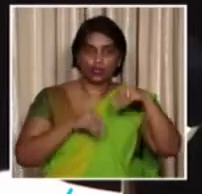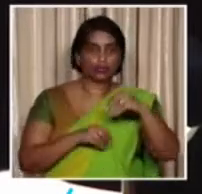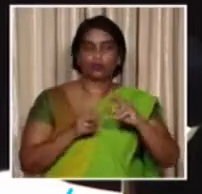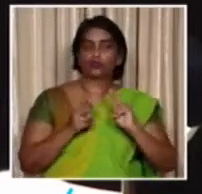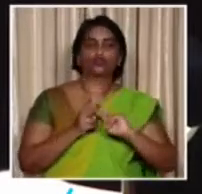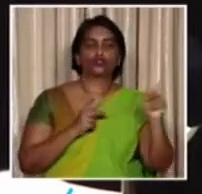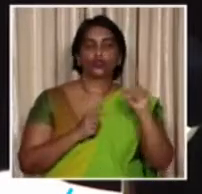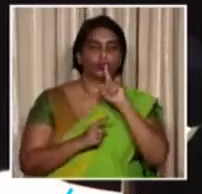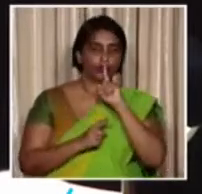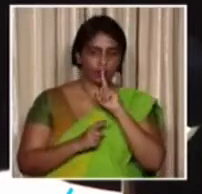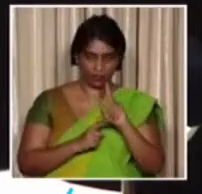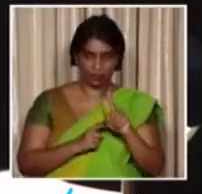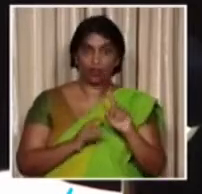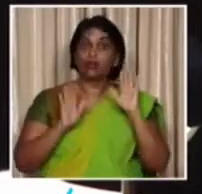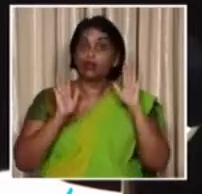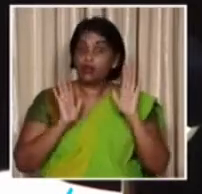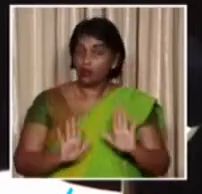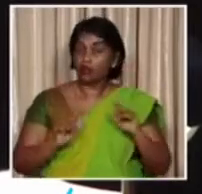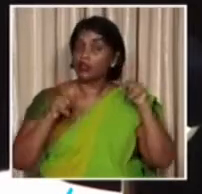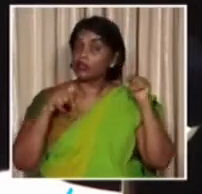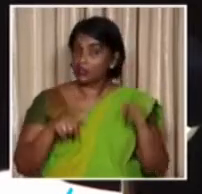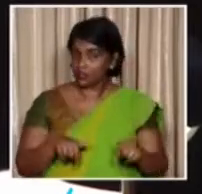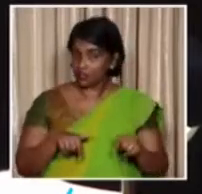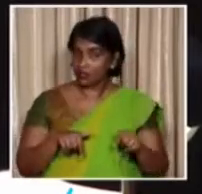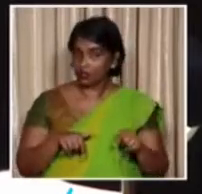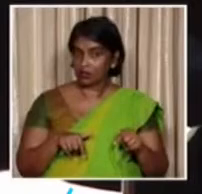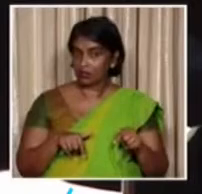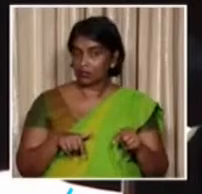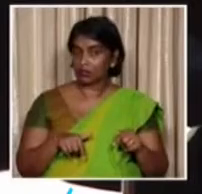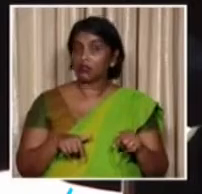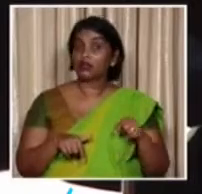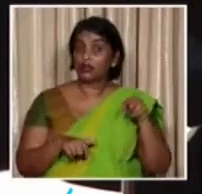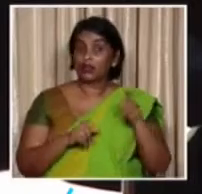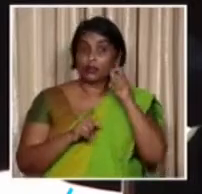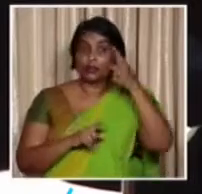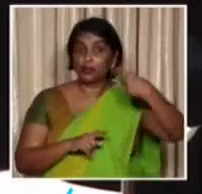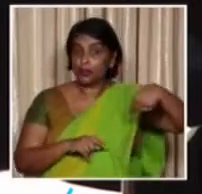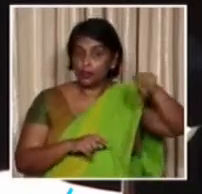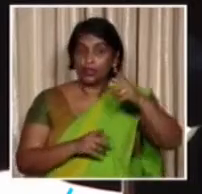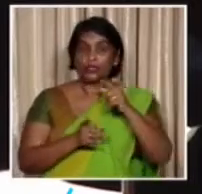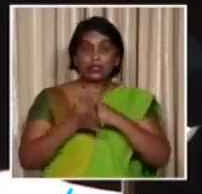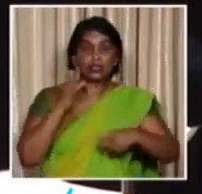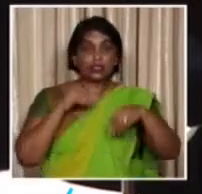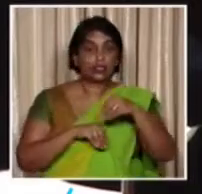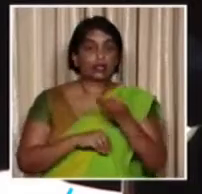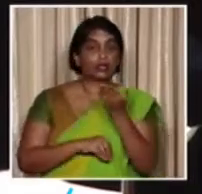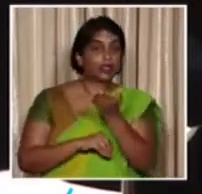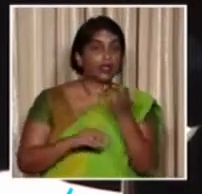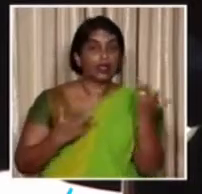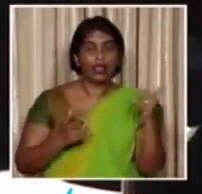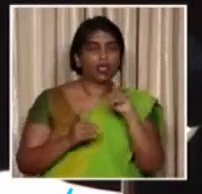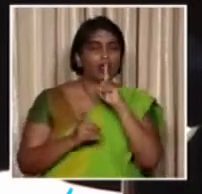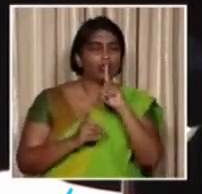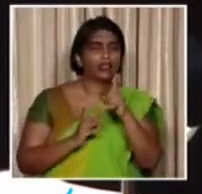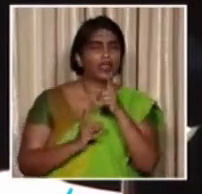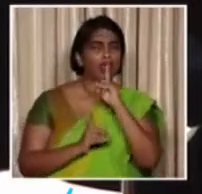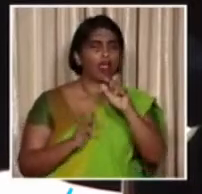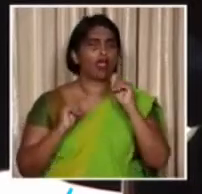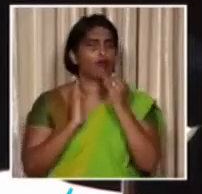කිව්වා කියලා හැබැයි දැන් මේ ජනතාව ඡන්දයක් ඉල්ලන්නේ නැහැ කියලා කියන මොන නිර්ණායක මතද